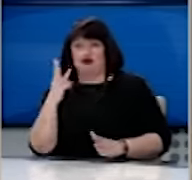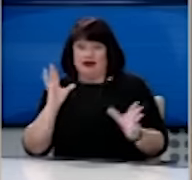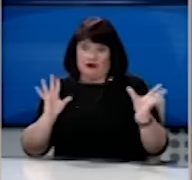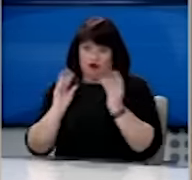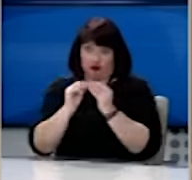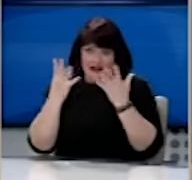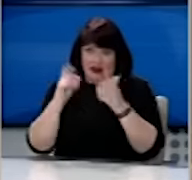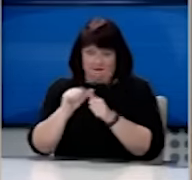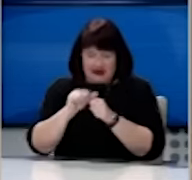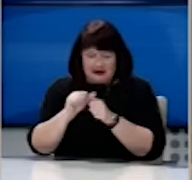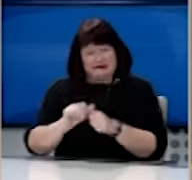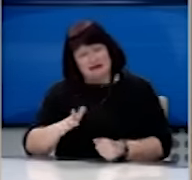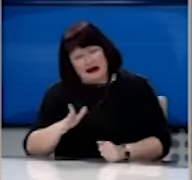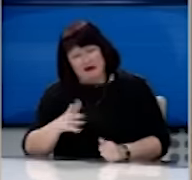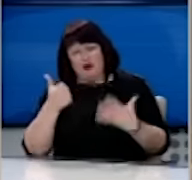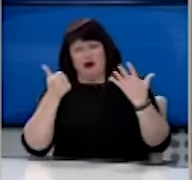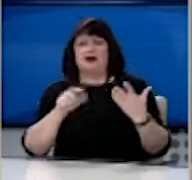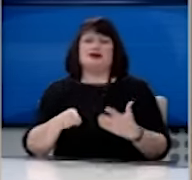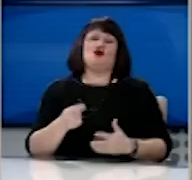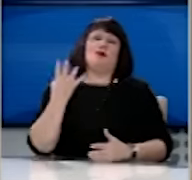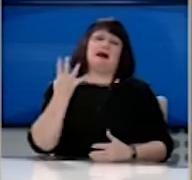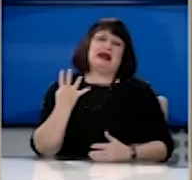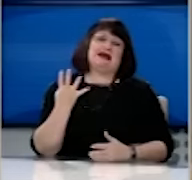οποία ανέρχονται σε 6,4